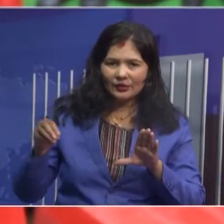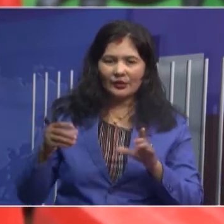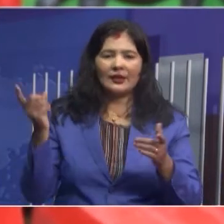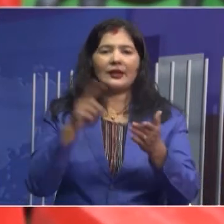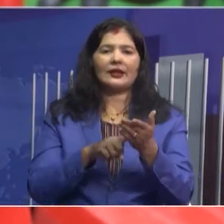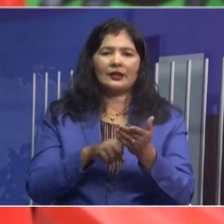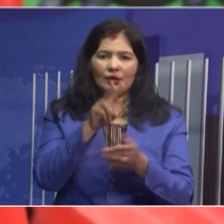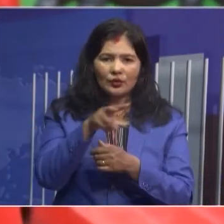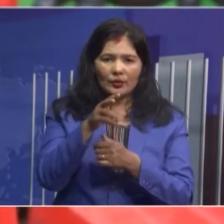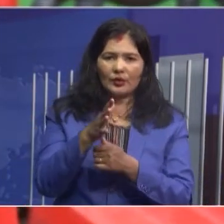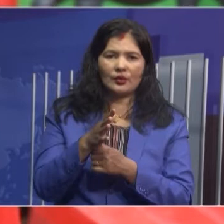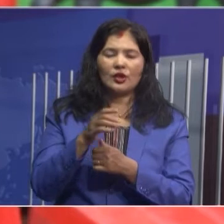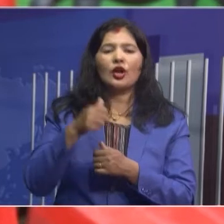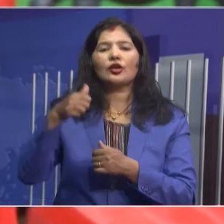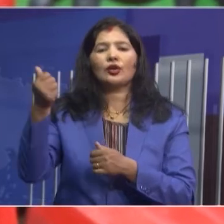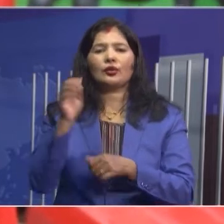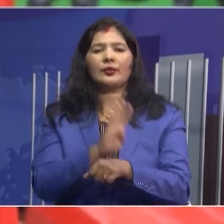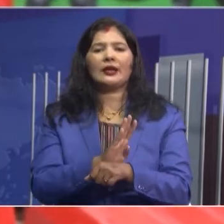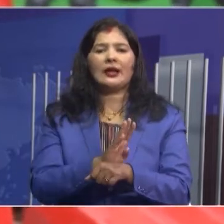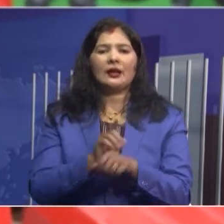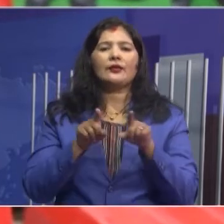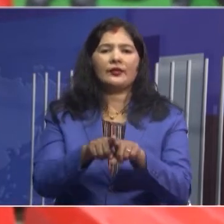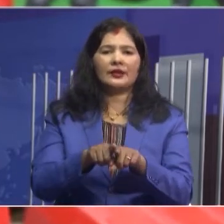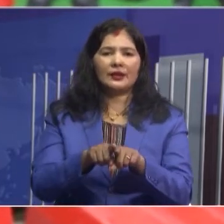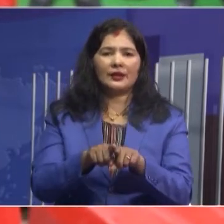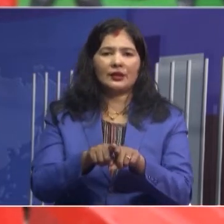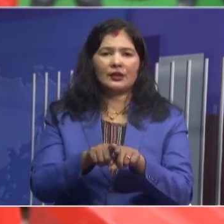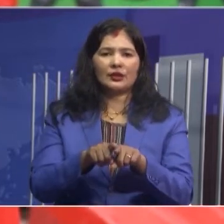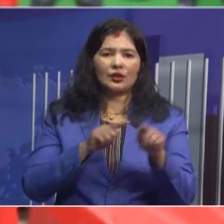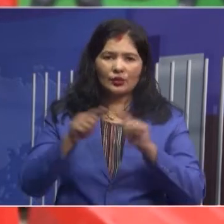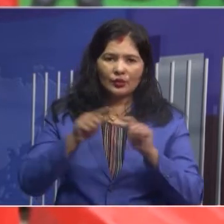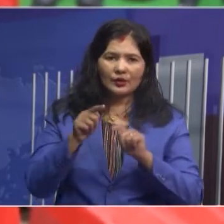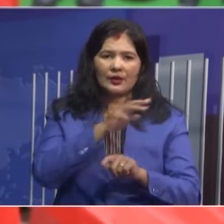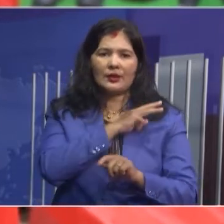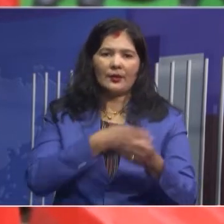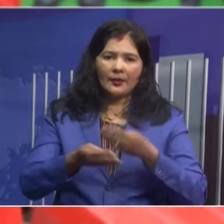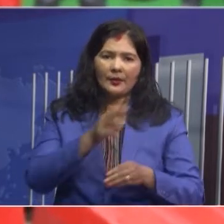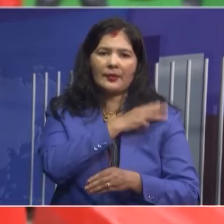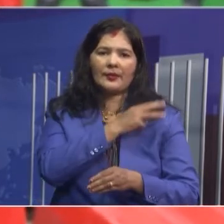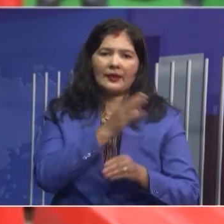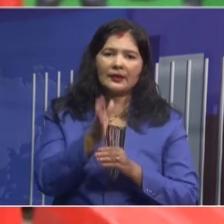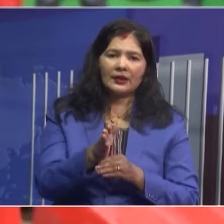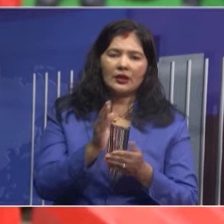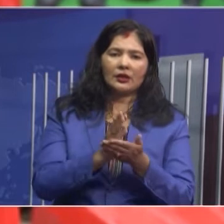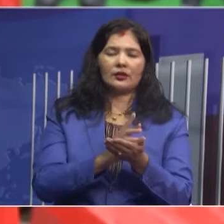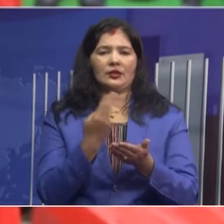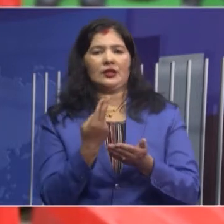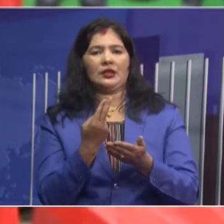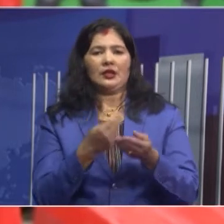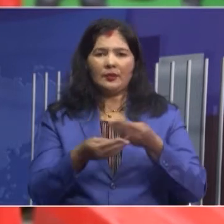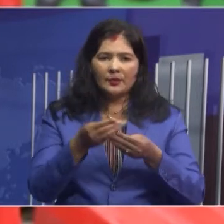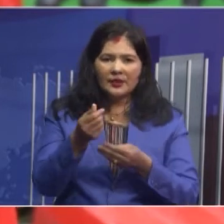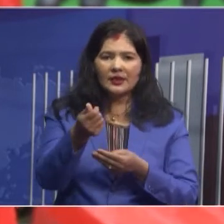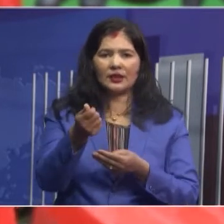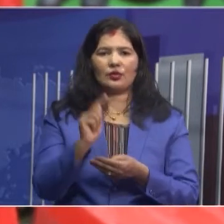अनुहारमा पनि नभओस् अहिलेपछि पनि एकदम ग्रस्त कुन व्यापारीले म पनि एउटा व्यापारी हो व्यापारीले कुन व्यापारीले कसरी कुन रेटमा बेचेको छ र